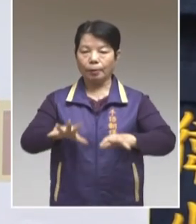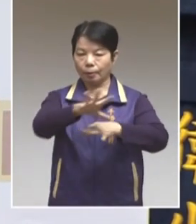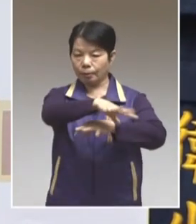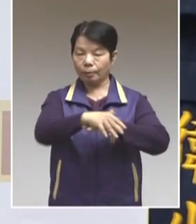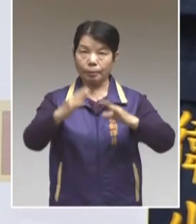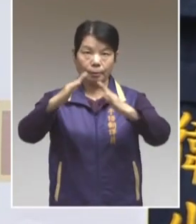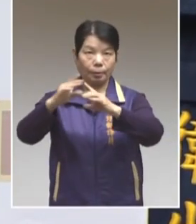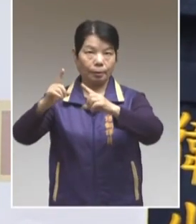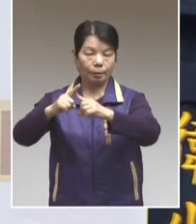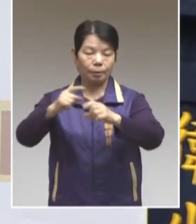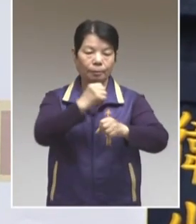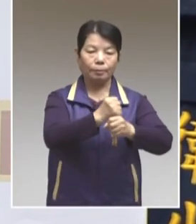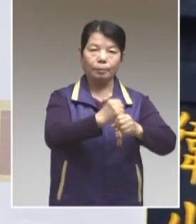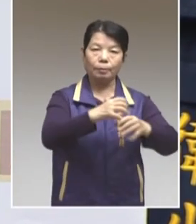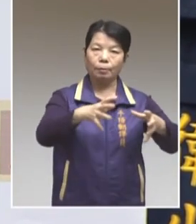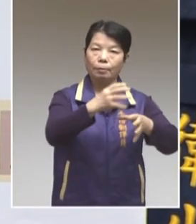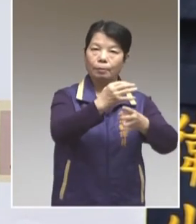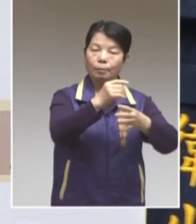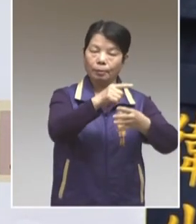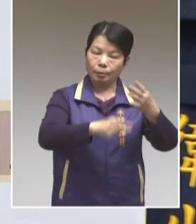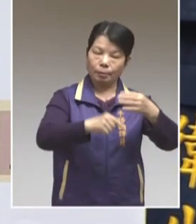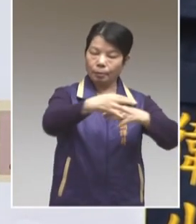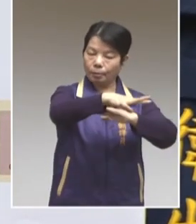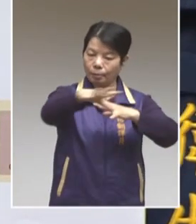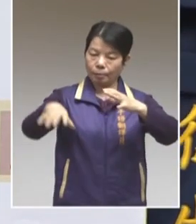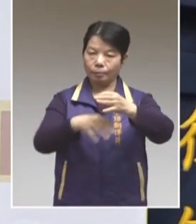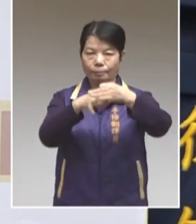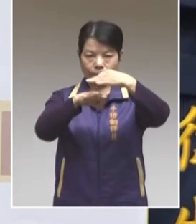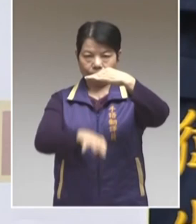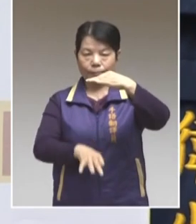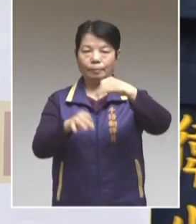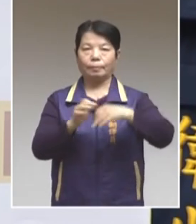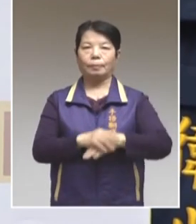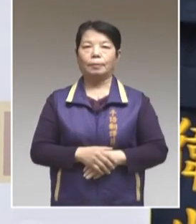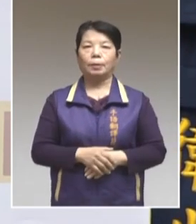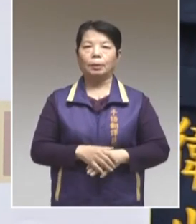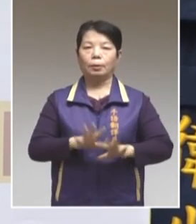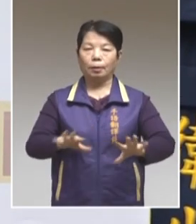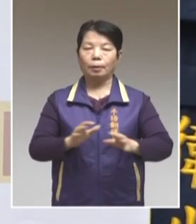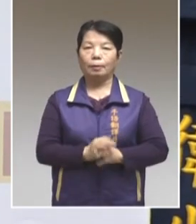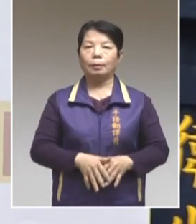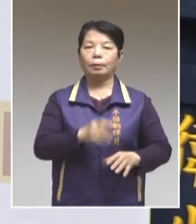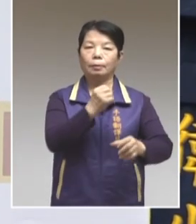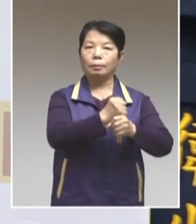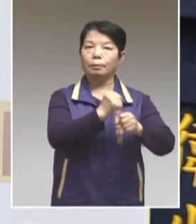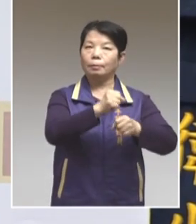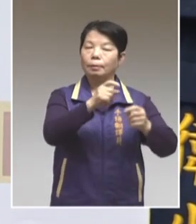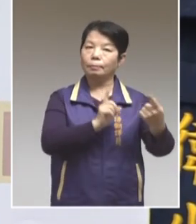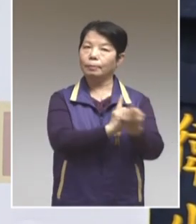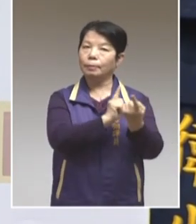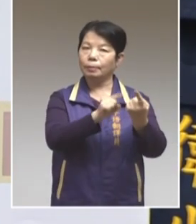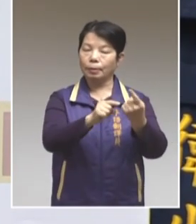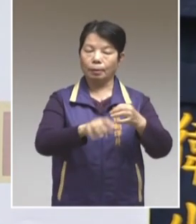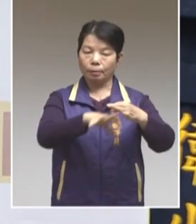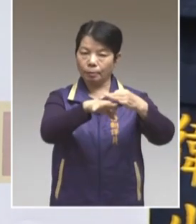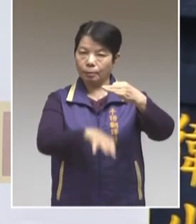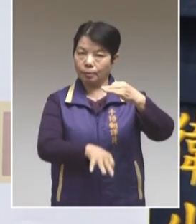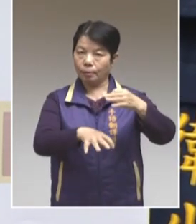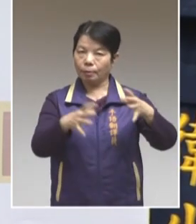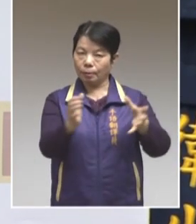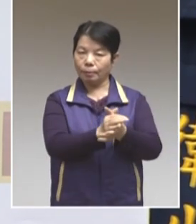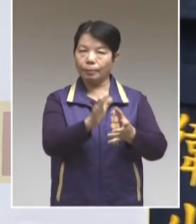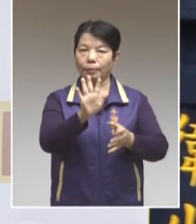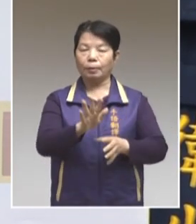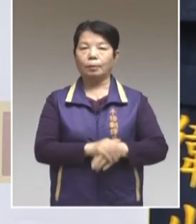人、职场接触者等等的这些对象。那整个职场接触者在我们的框列范围里面，总